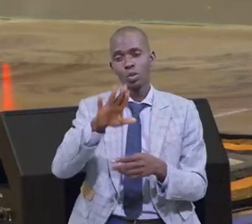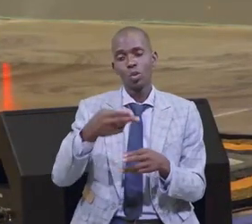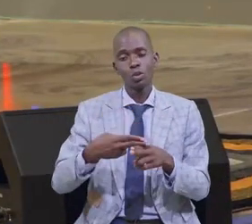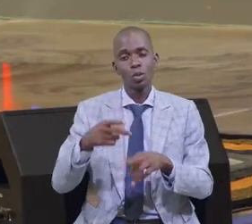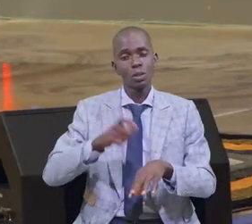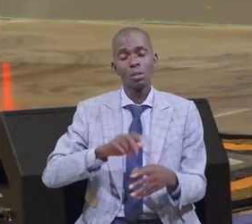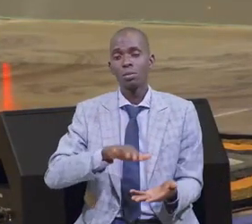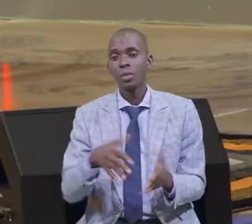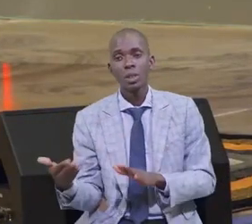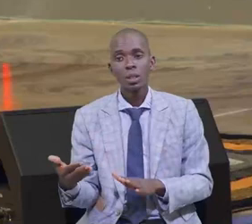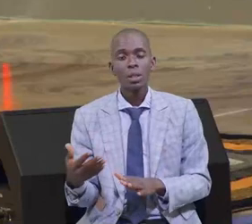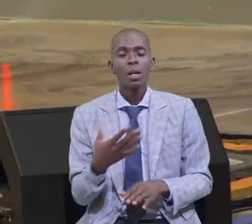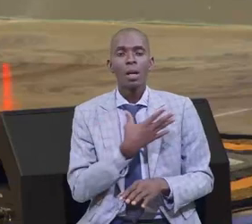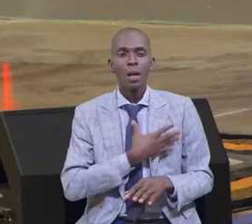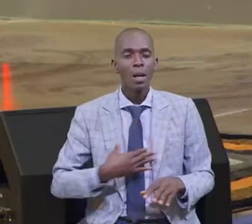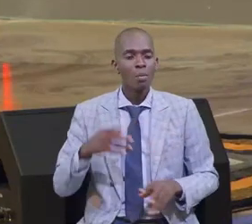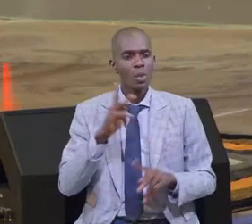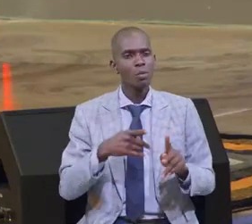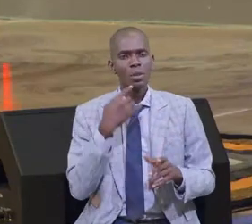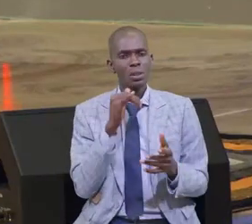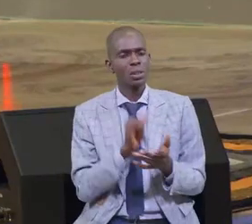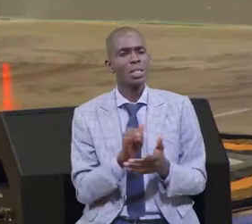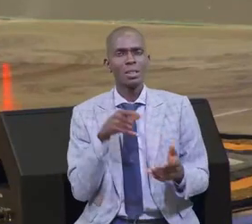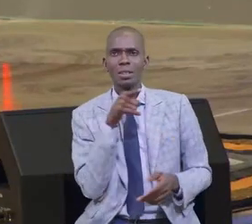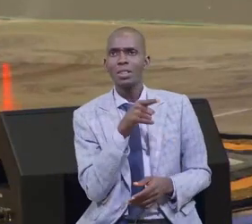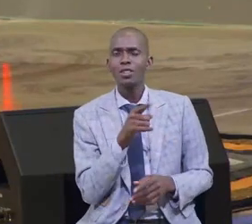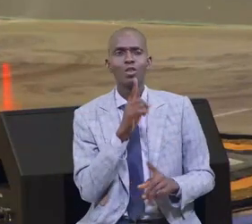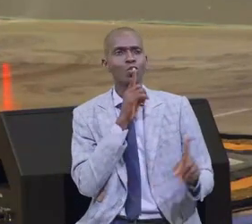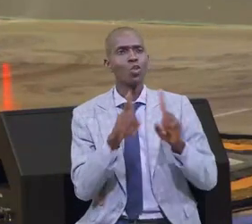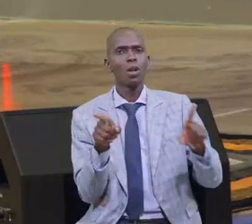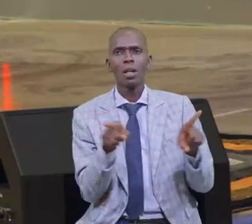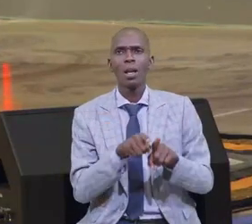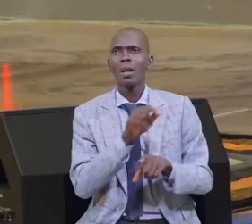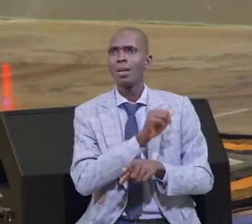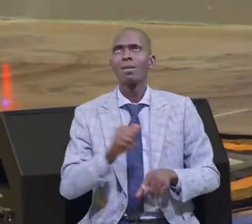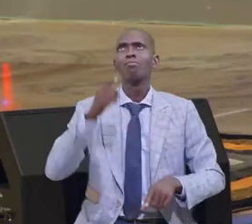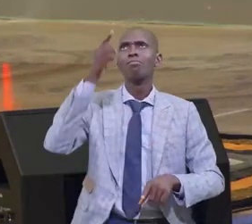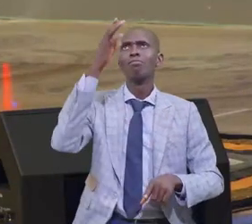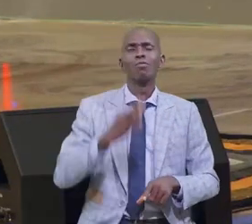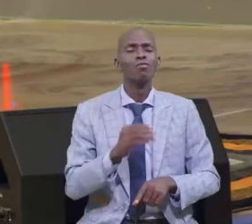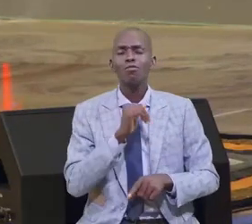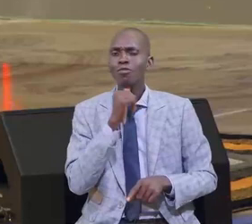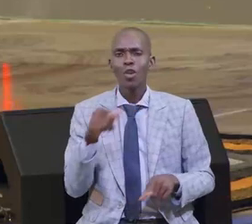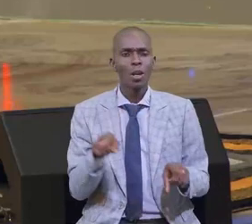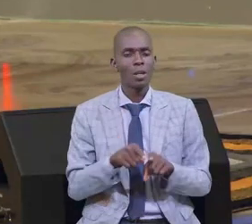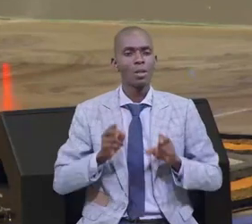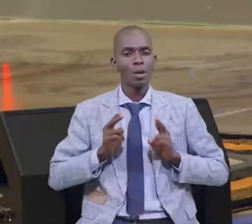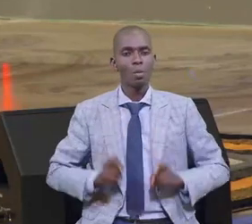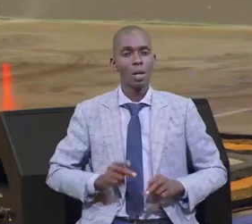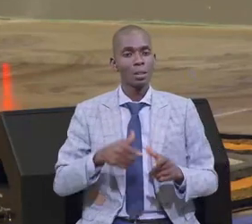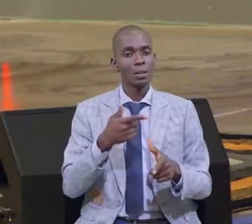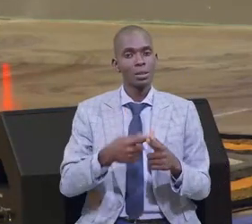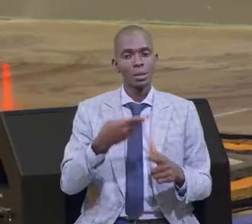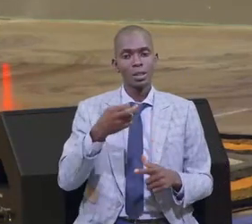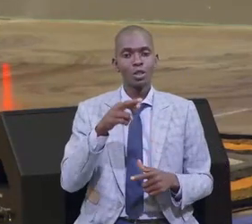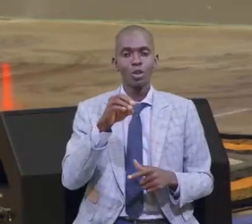Les gens ont crié, voix d'un Dieu et non d'un homme. Et il a aimé cela. Il a accepté